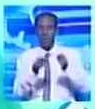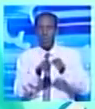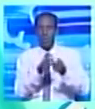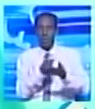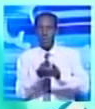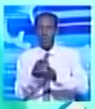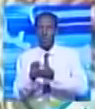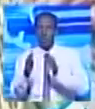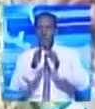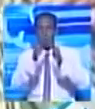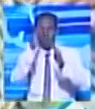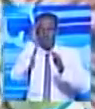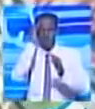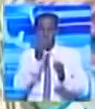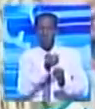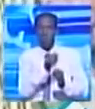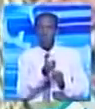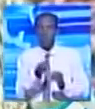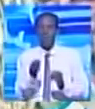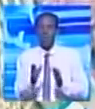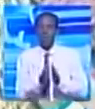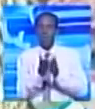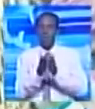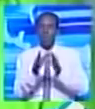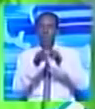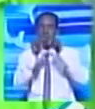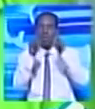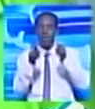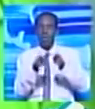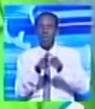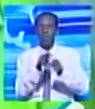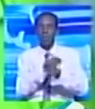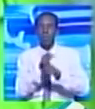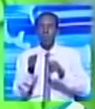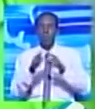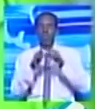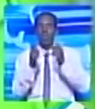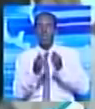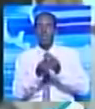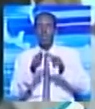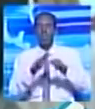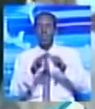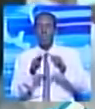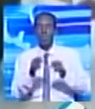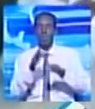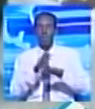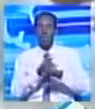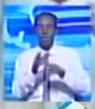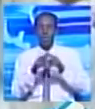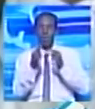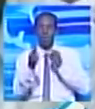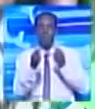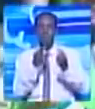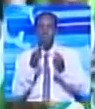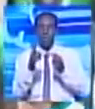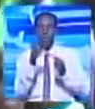les effectifs des enfants inscrits et le cadre pédagogique mis à la disposition dans ces écoles a été fait. Les discussions